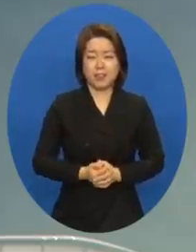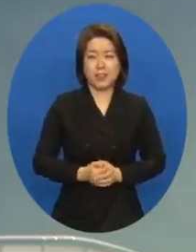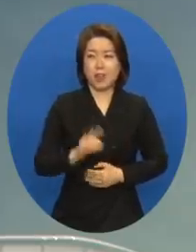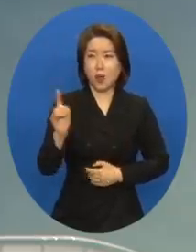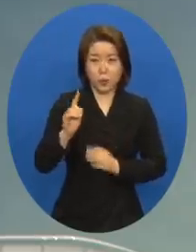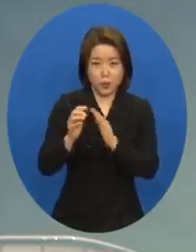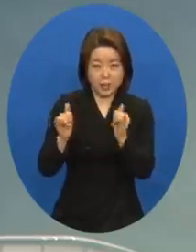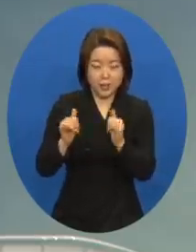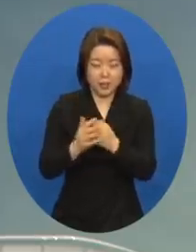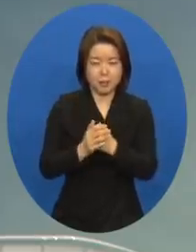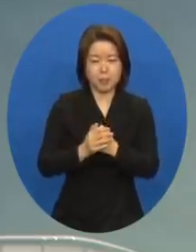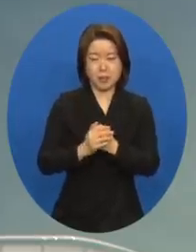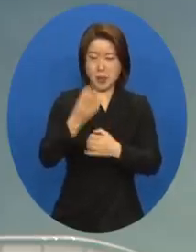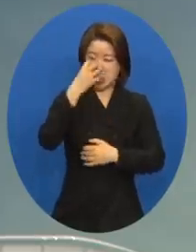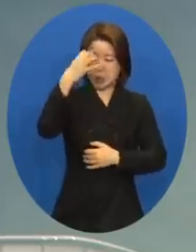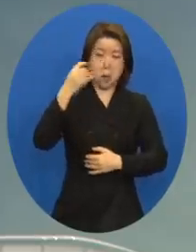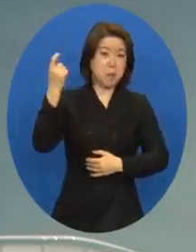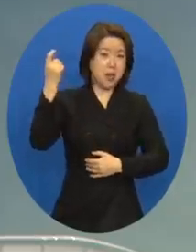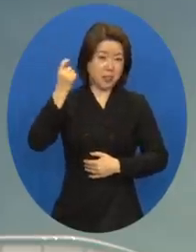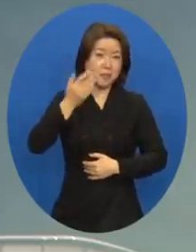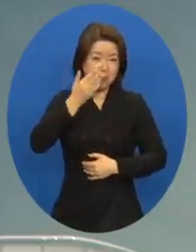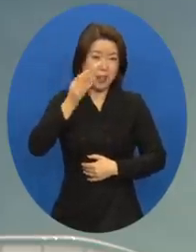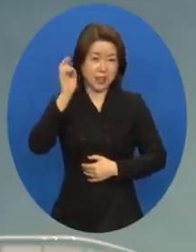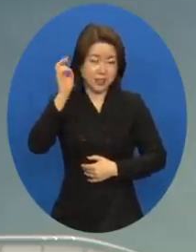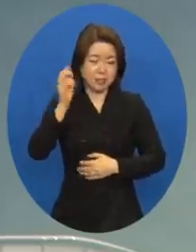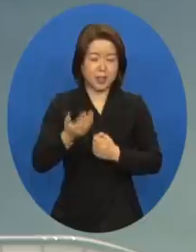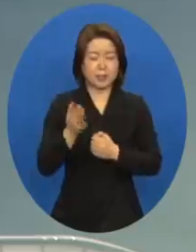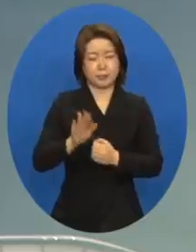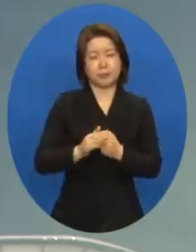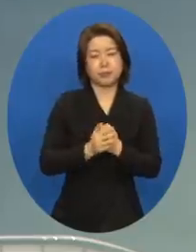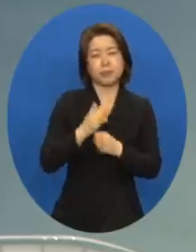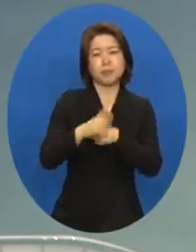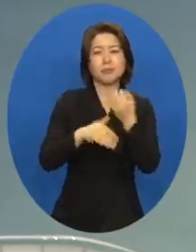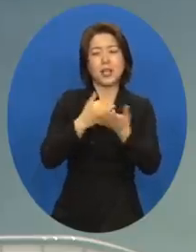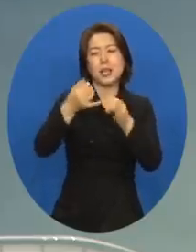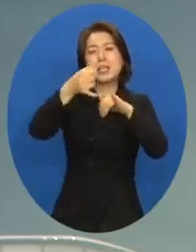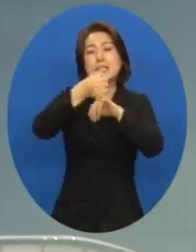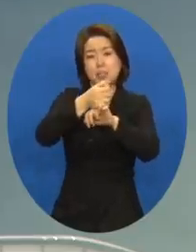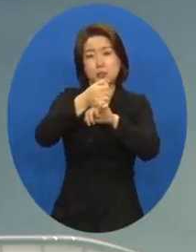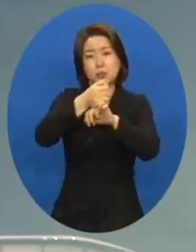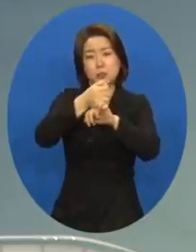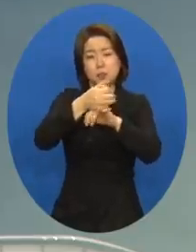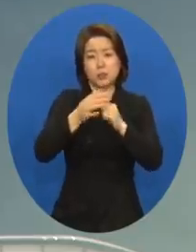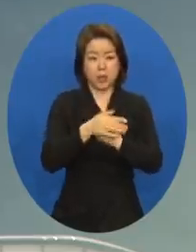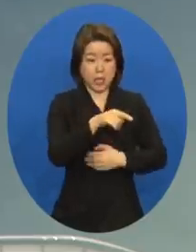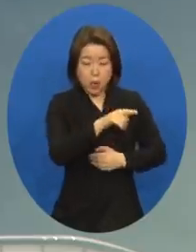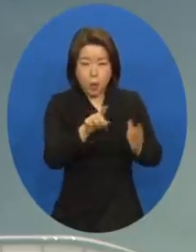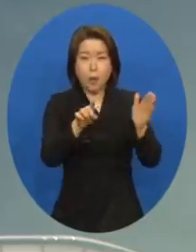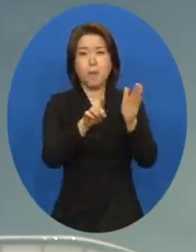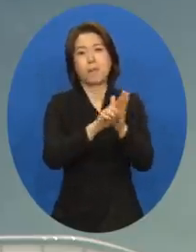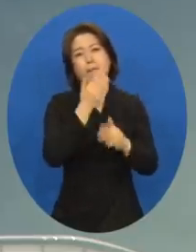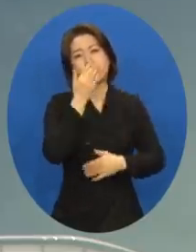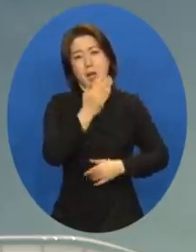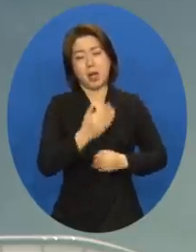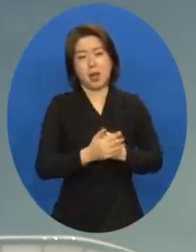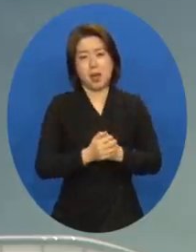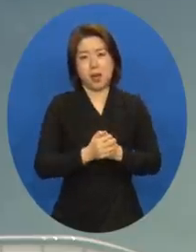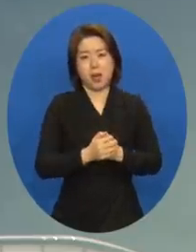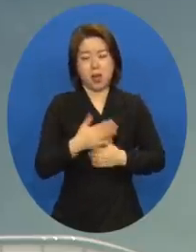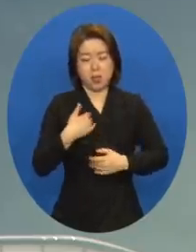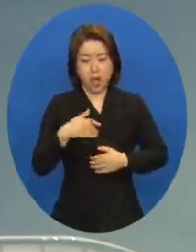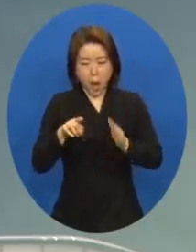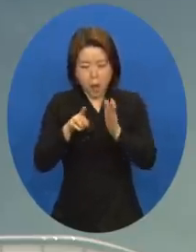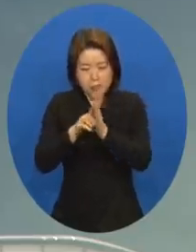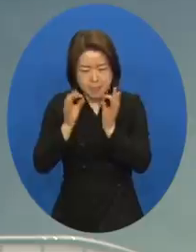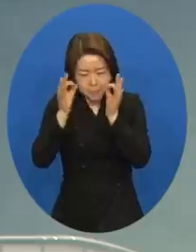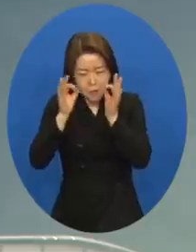어떤 분들에게는 교만하게 들릴지 모르겠지만 하나님의 약속이 믿어지는 거예요. 믿으려고 하는 게